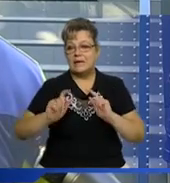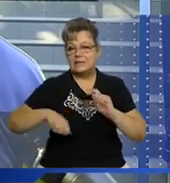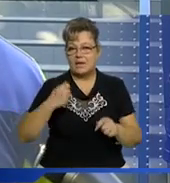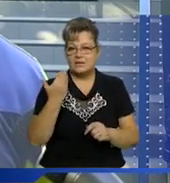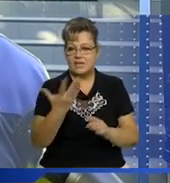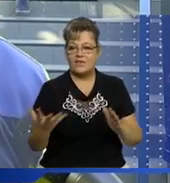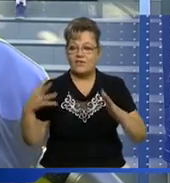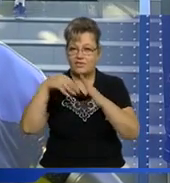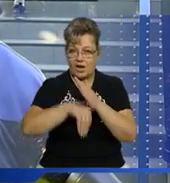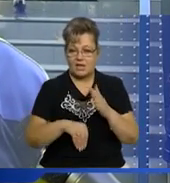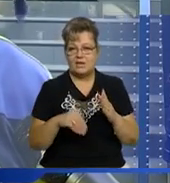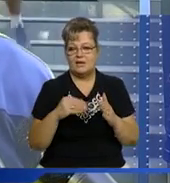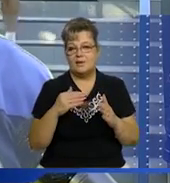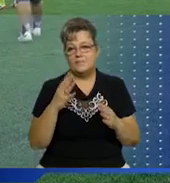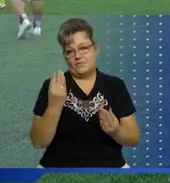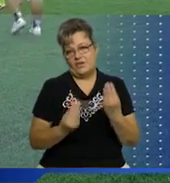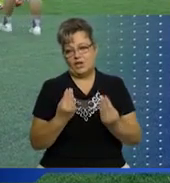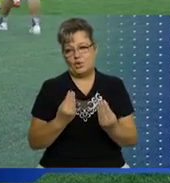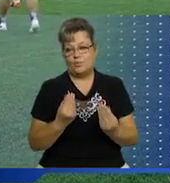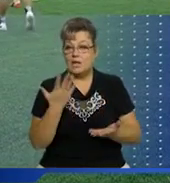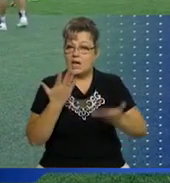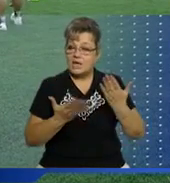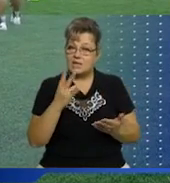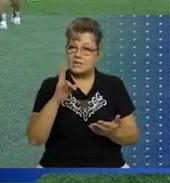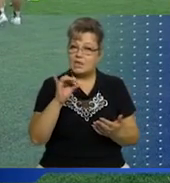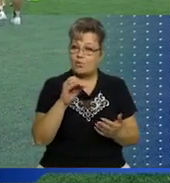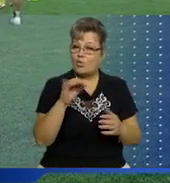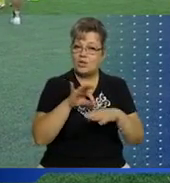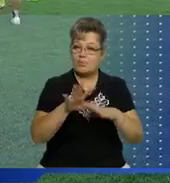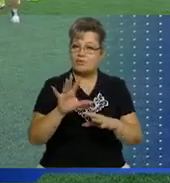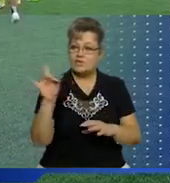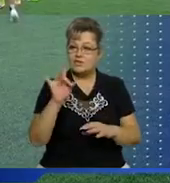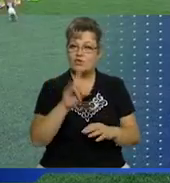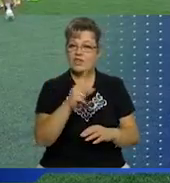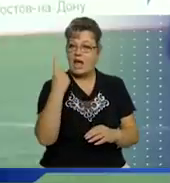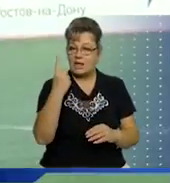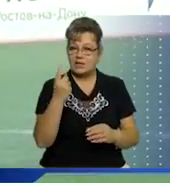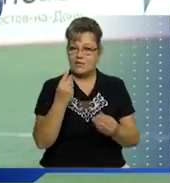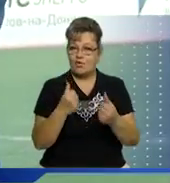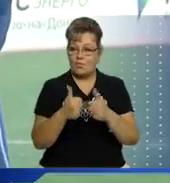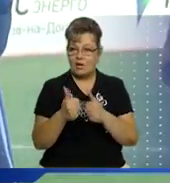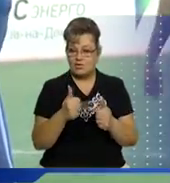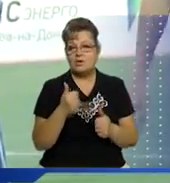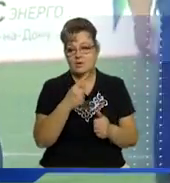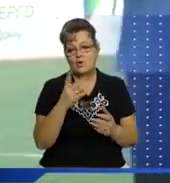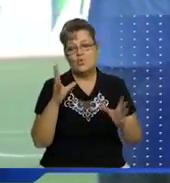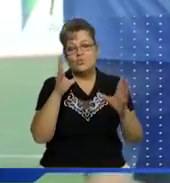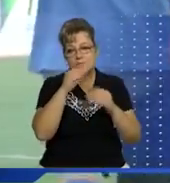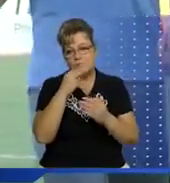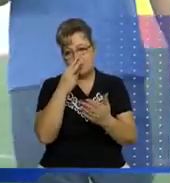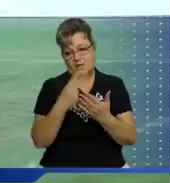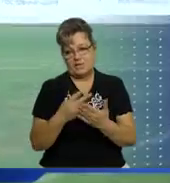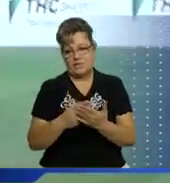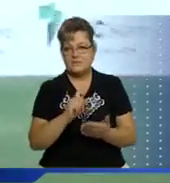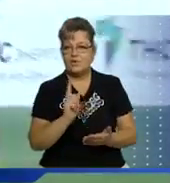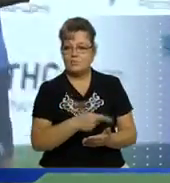их вливание в игру. Если Набоа не провел за Ростов пока ни одного матча, то Навас уже успел продемонстрировать